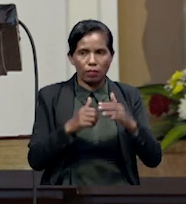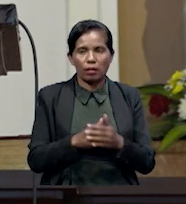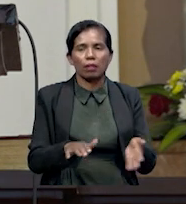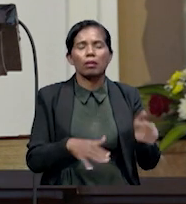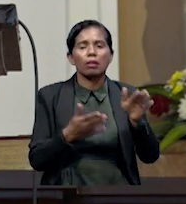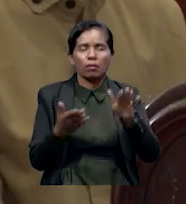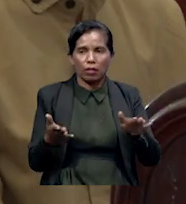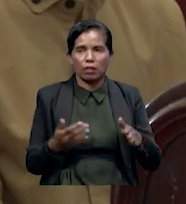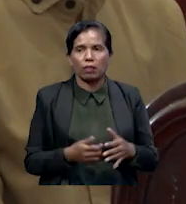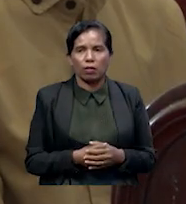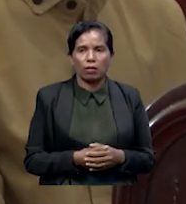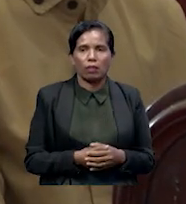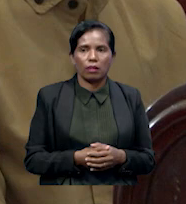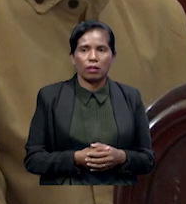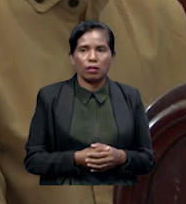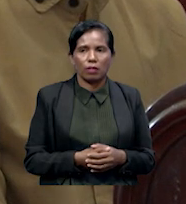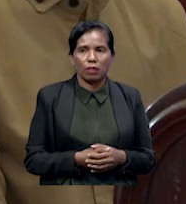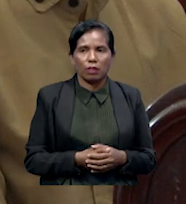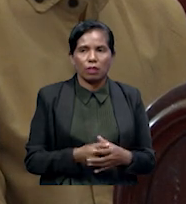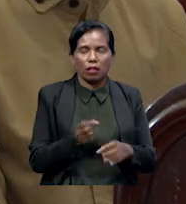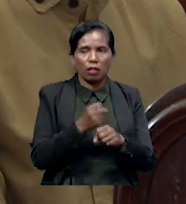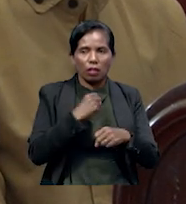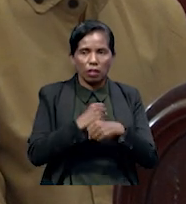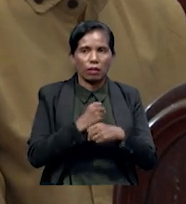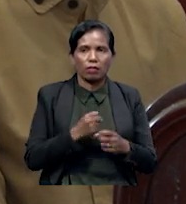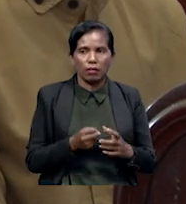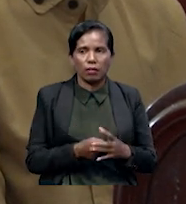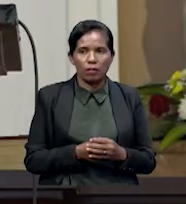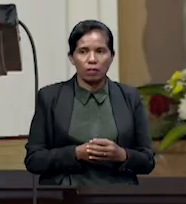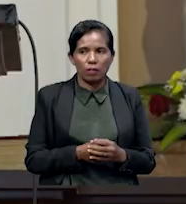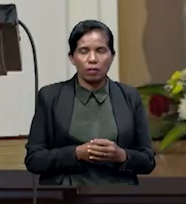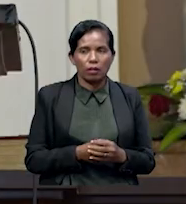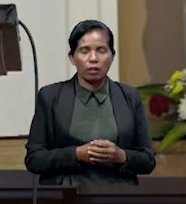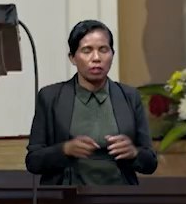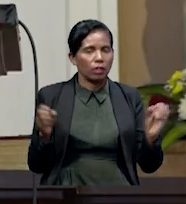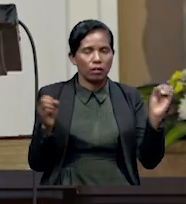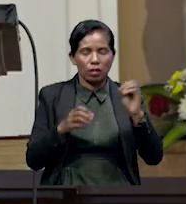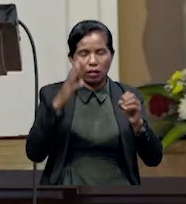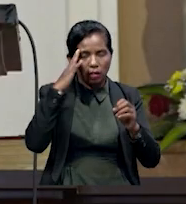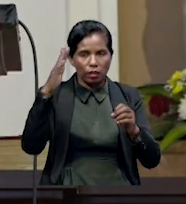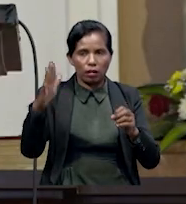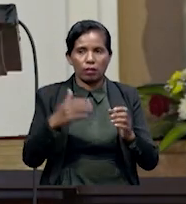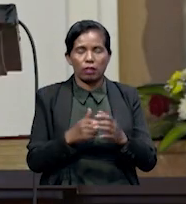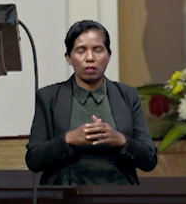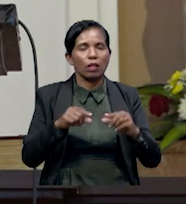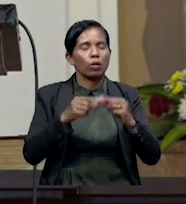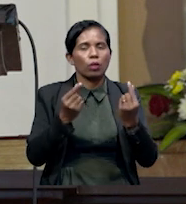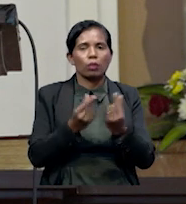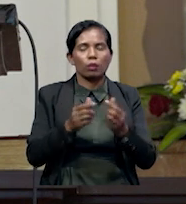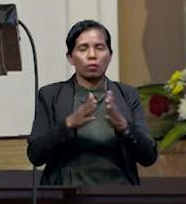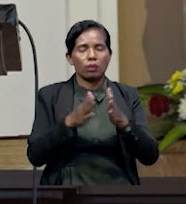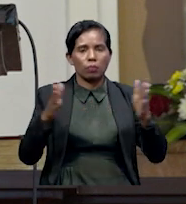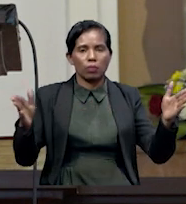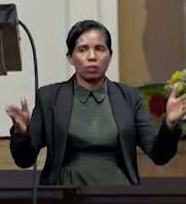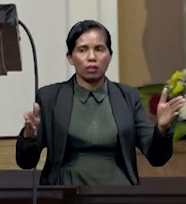ona. O hala buat ida kari buat ne baita la espera antaune grupu bot bairu bot